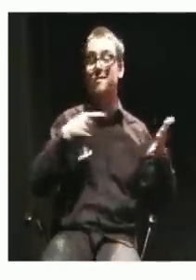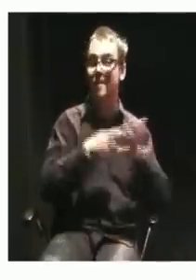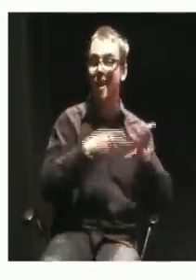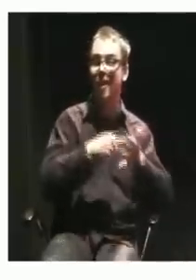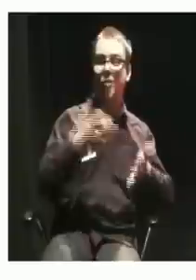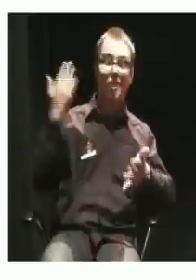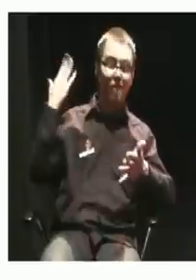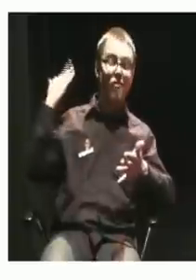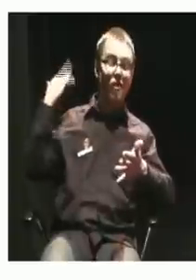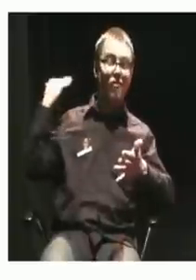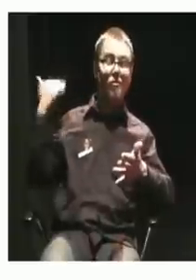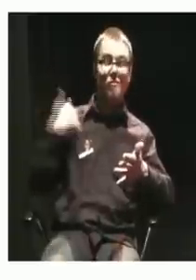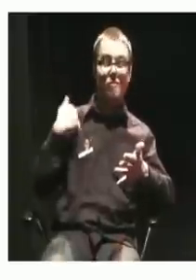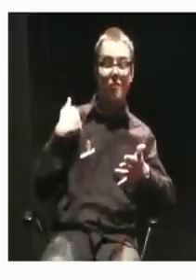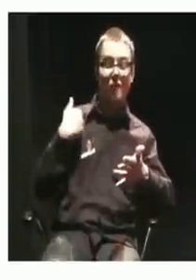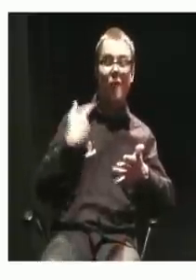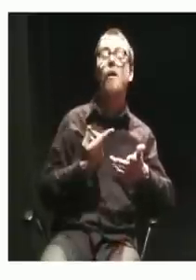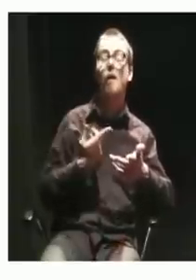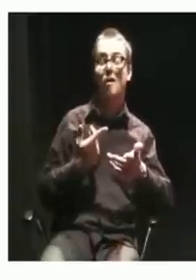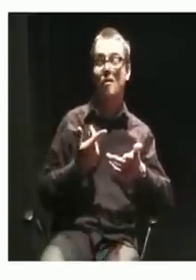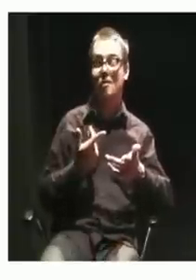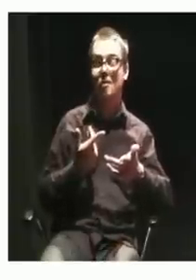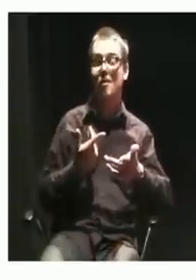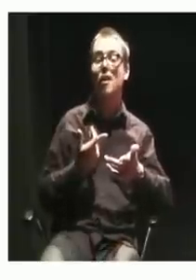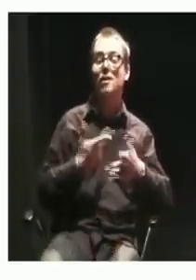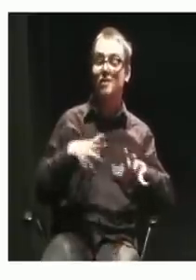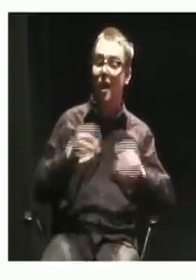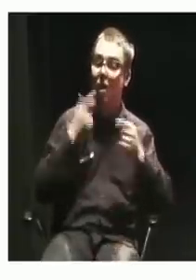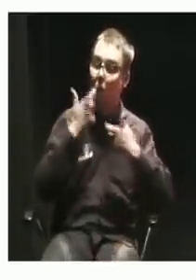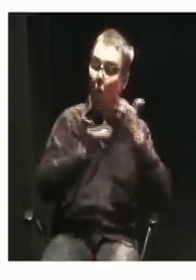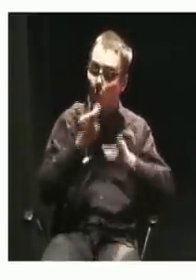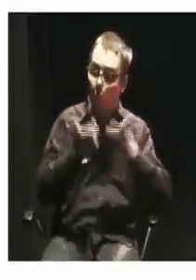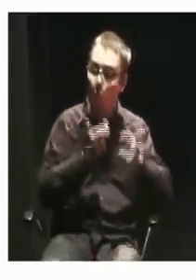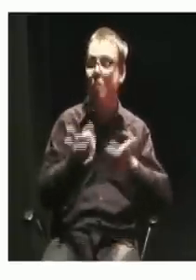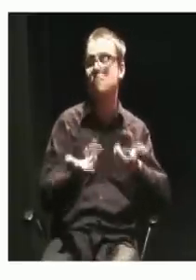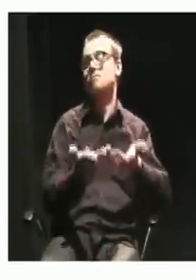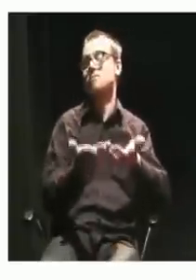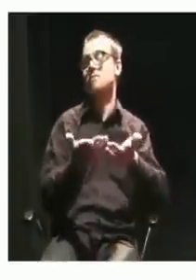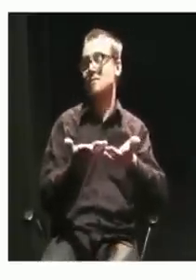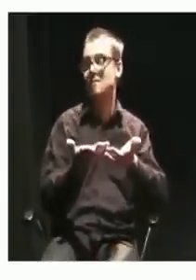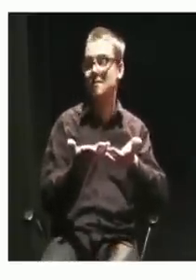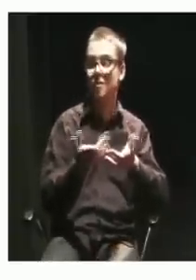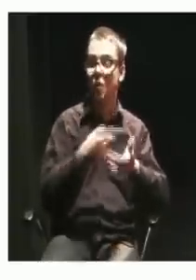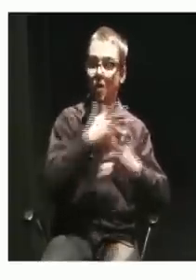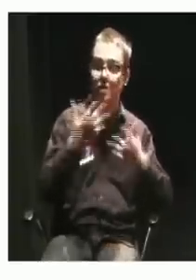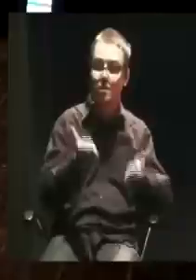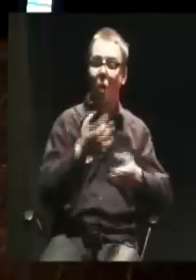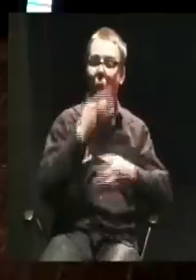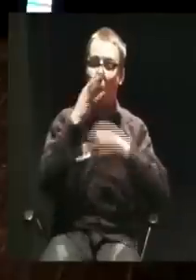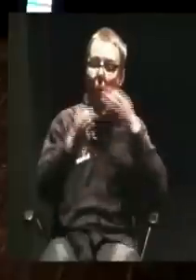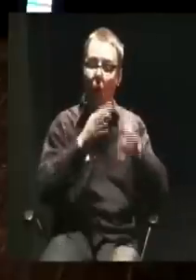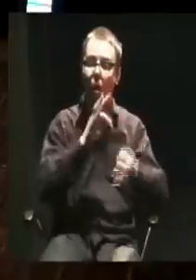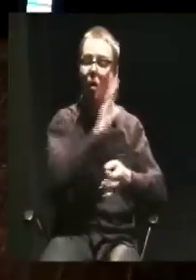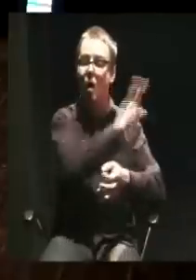postawiłem i zacząłem je realizować. Chciałbym, żeby te historie was przede wszystkim zmotywowały do działania,